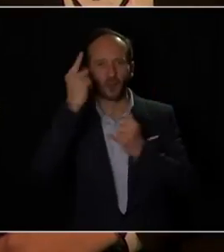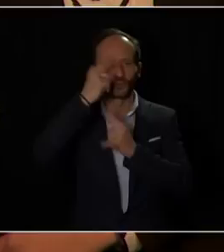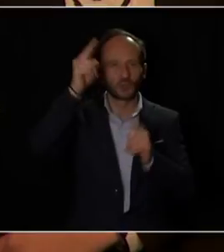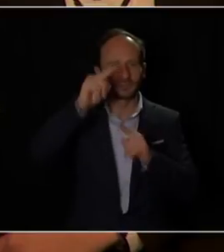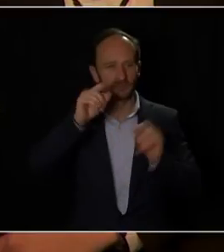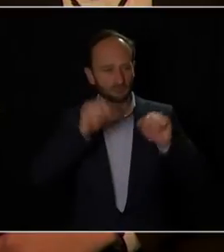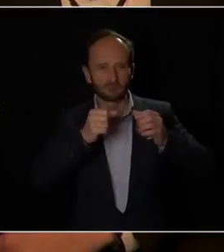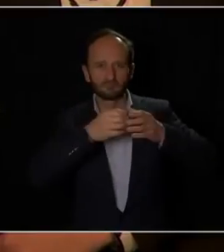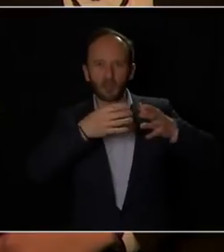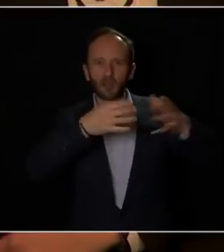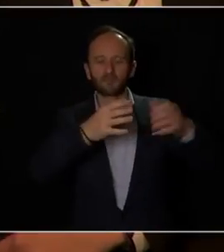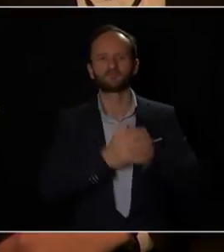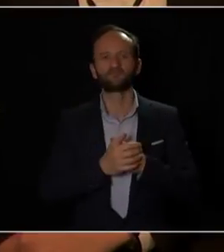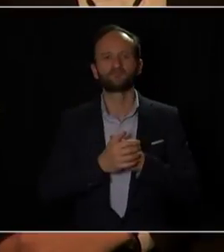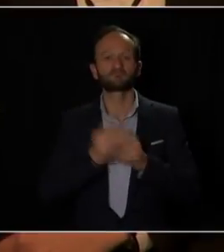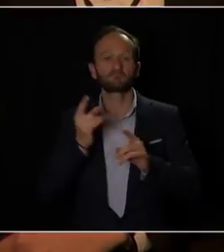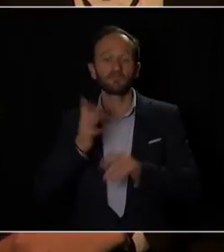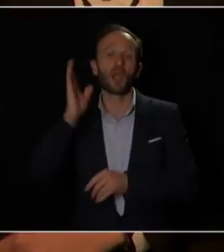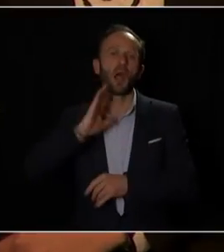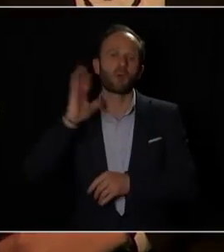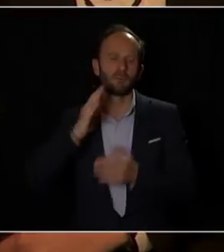passé, souvent, les Dijonnais,